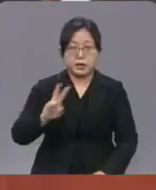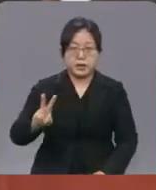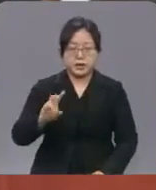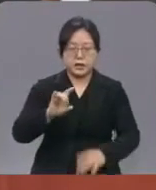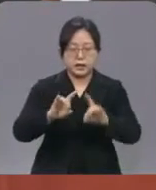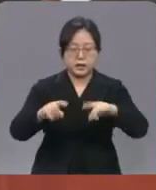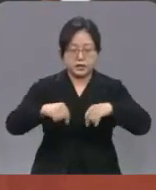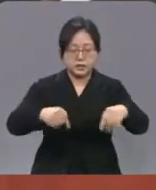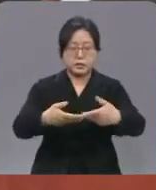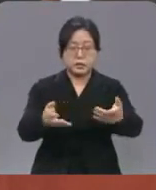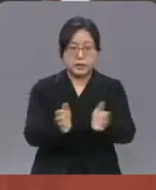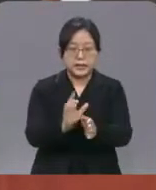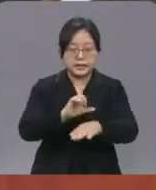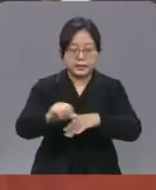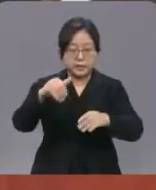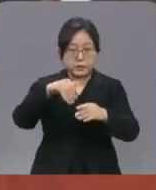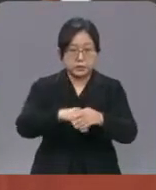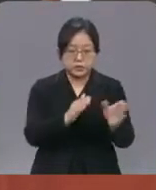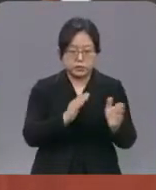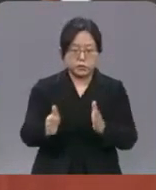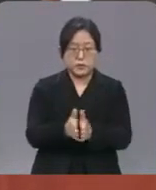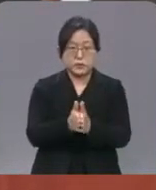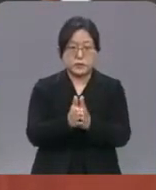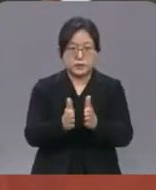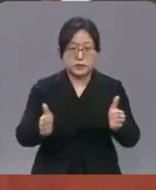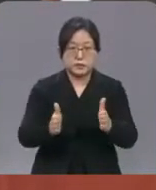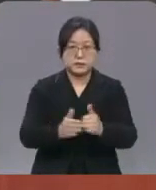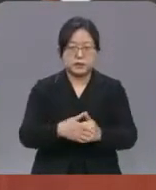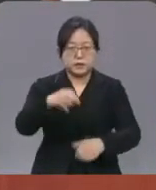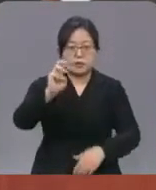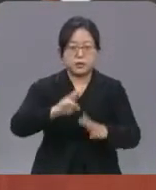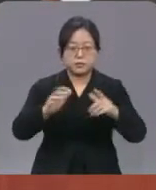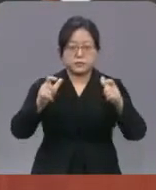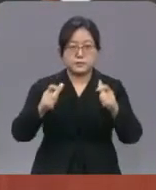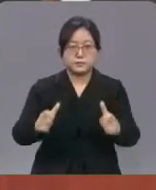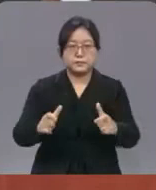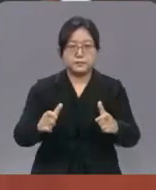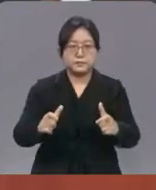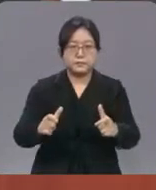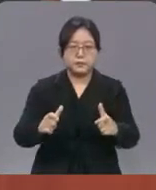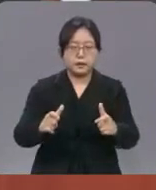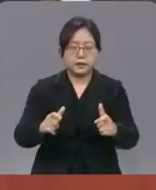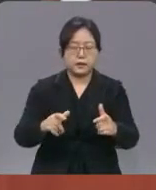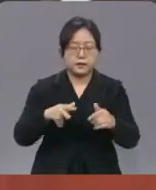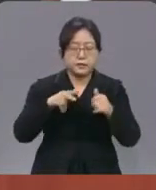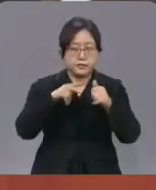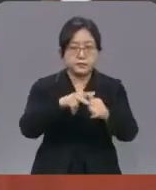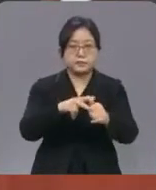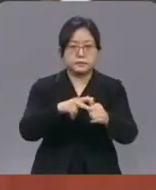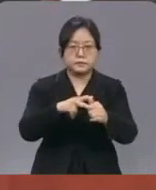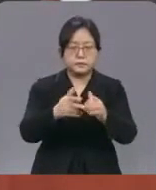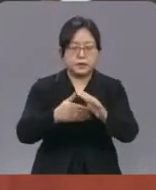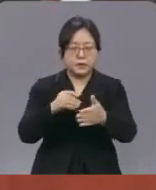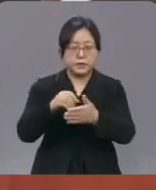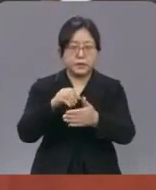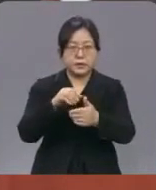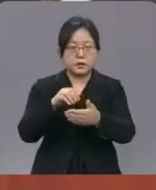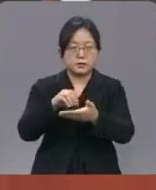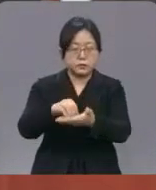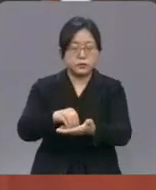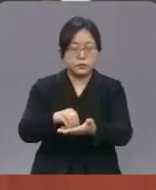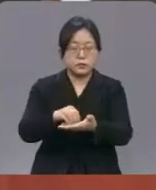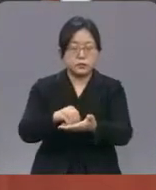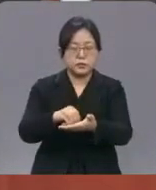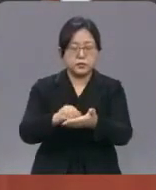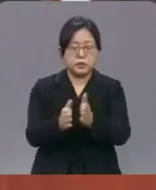정당이 지방선거 체비에 돌입했습니다. 광주 전남 지역도 이번 주부터 출마 선언과 예비후보 등록이